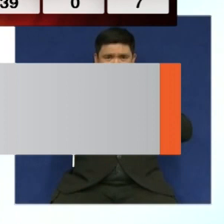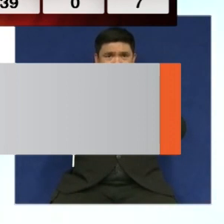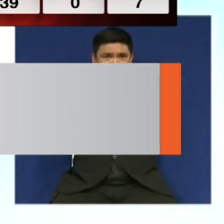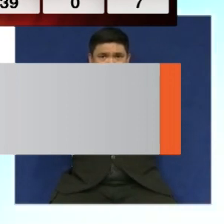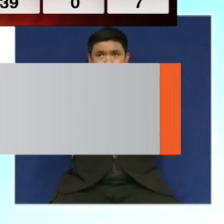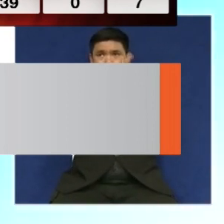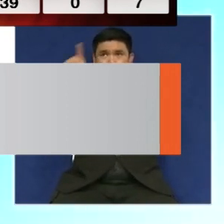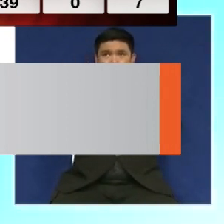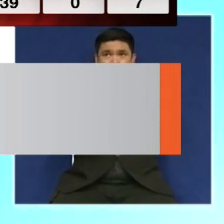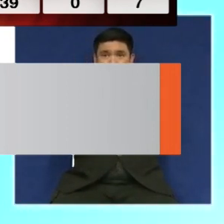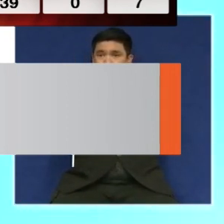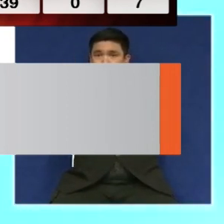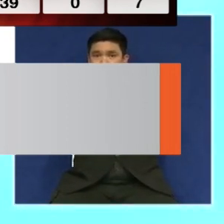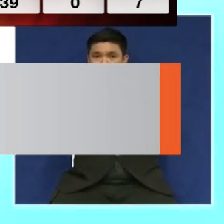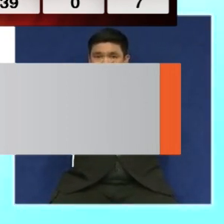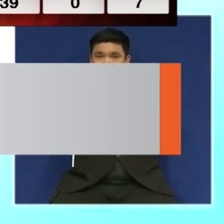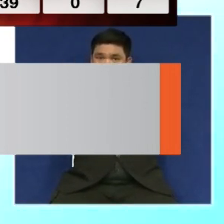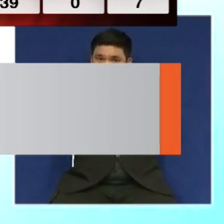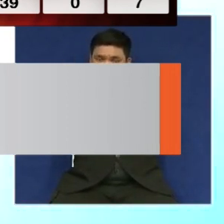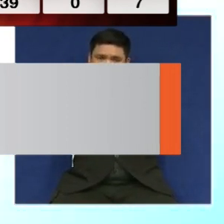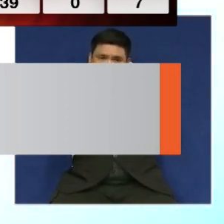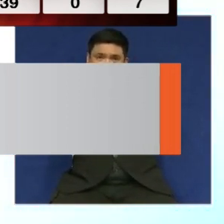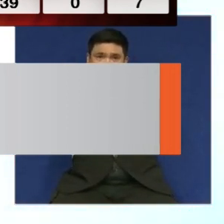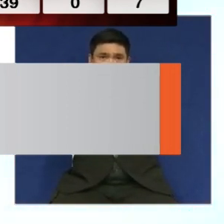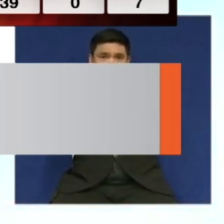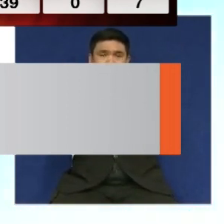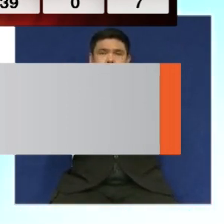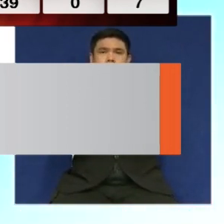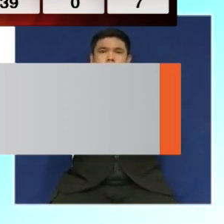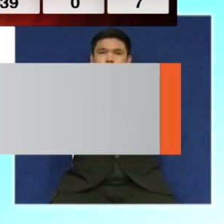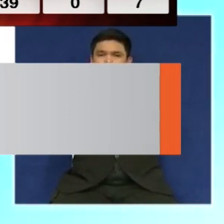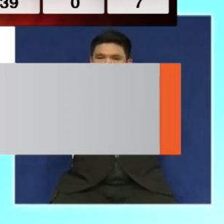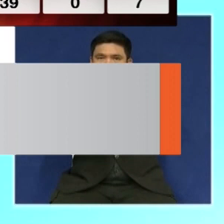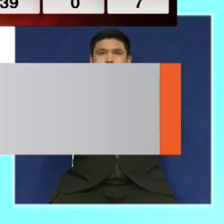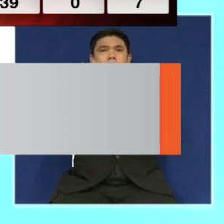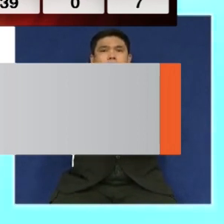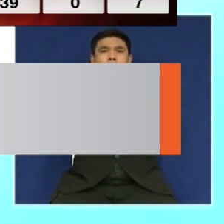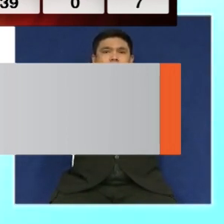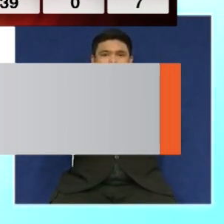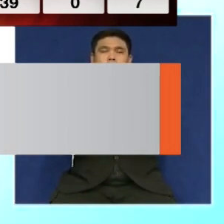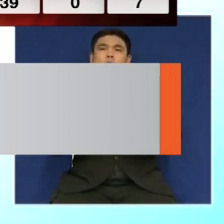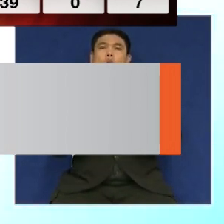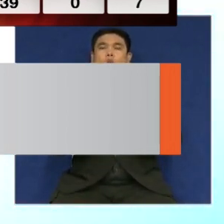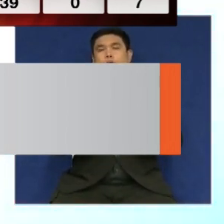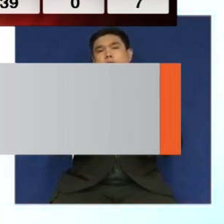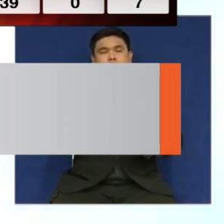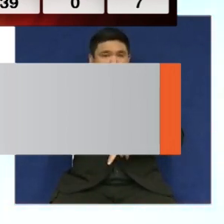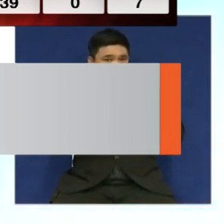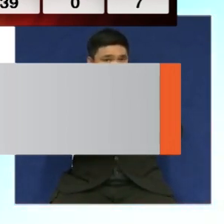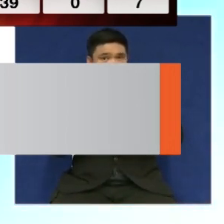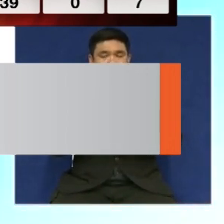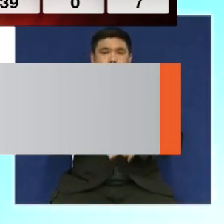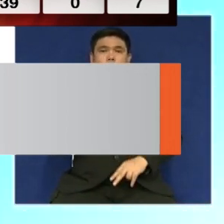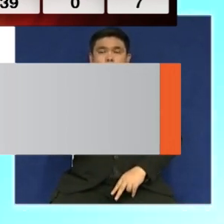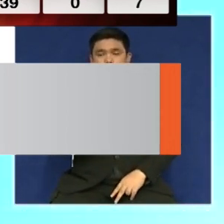กมาอีกนะครับถ้าดูตัวเลขเฉลี่ยแล้วก็ไม่ถึง 5% นะครับดังนั้นก็เห็นได้ว่าผลการสอบสวนและควบคุมโร